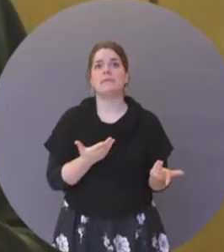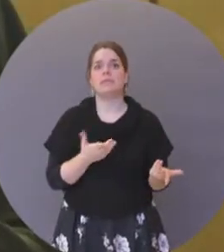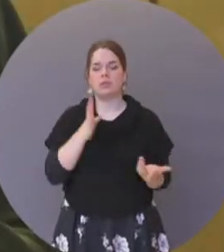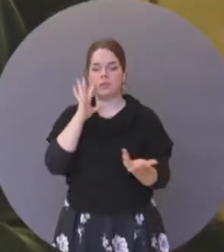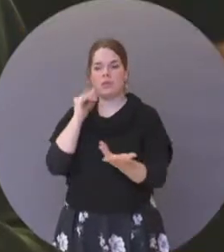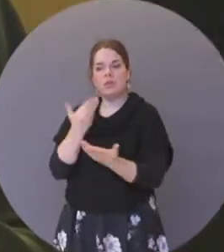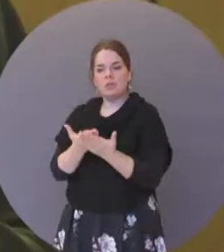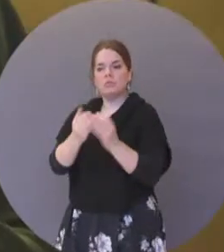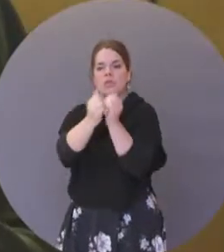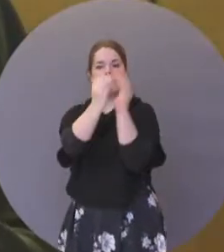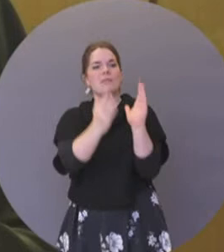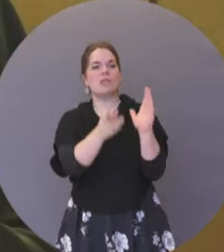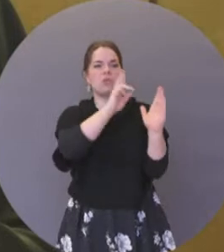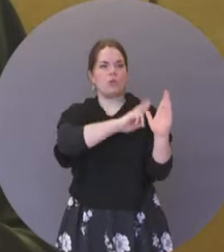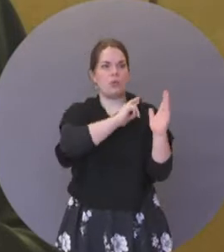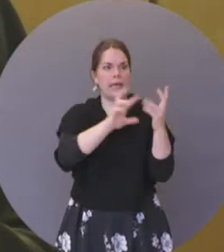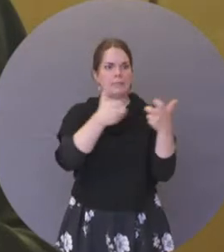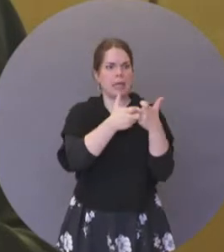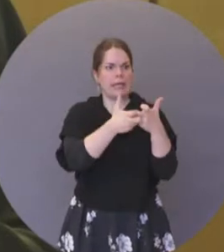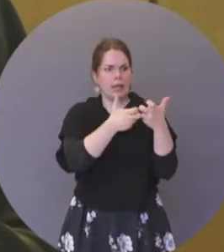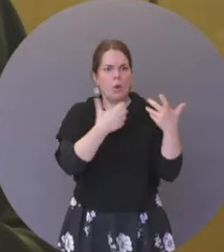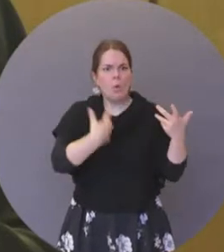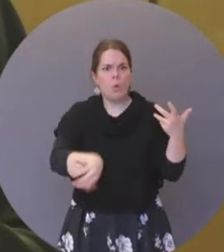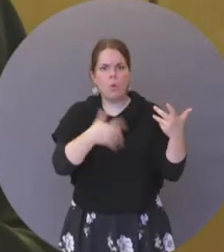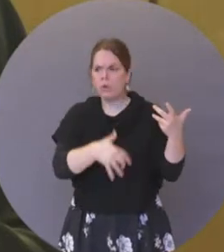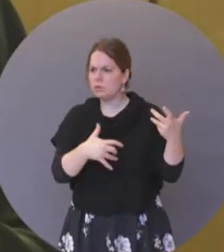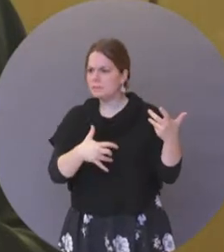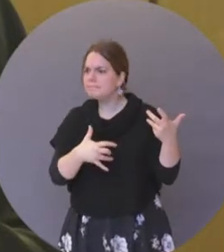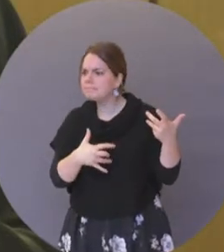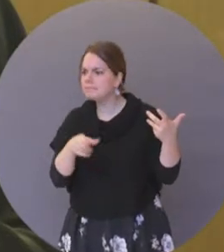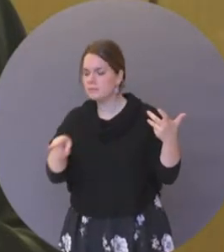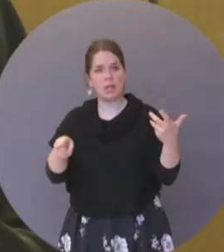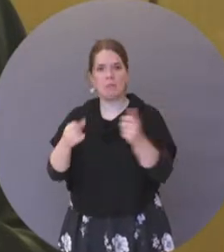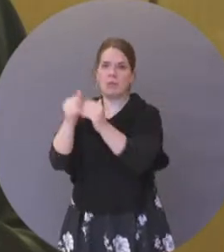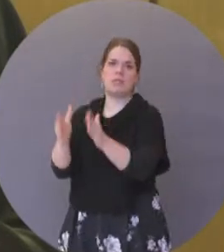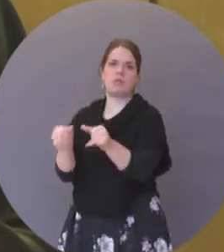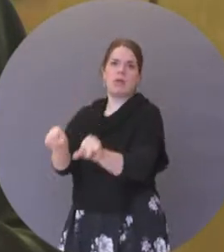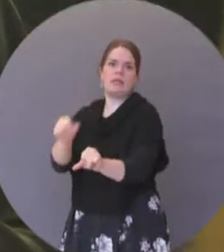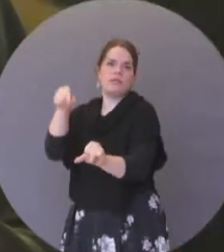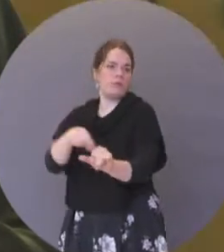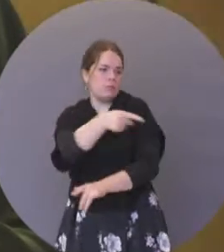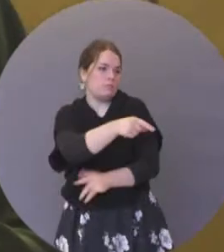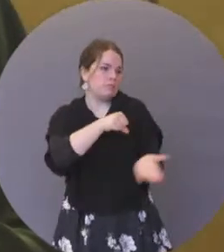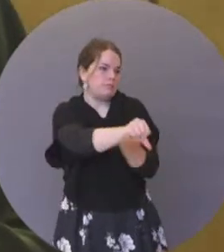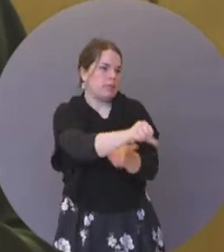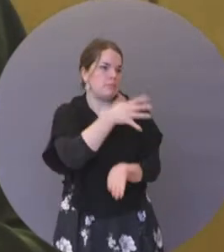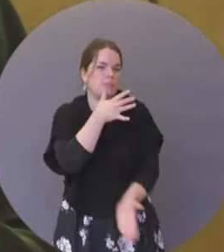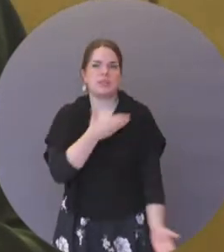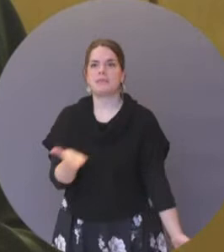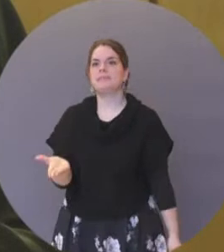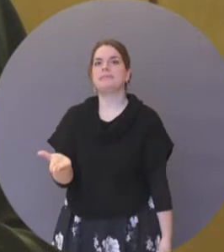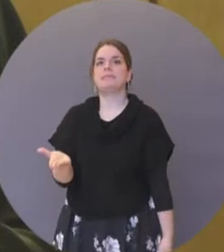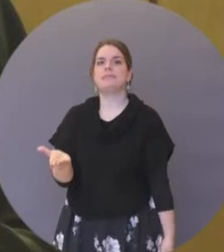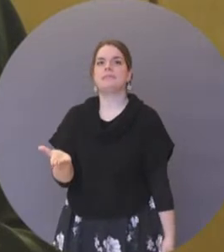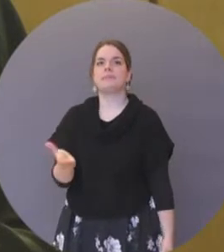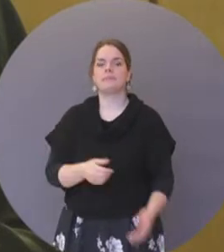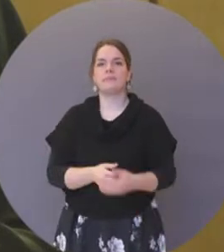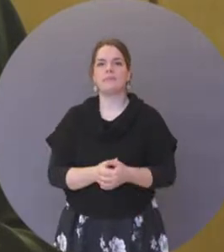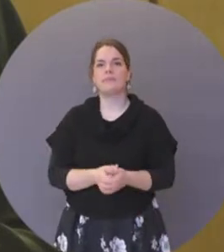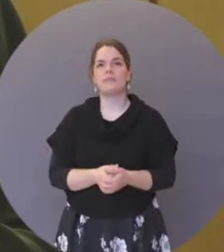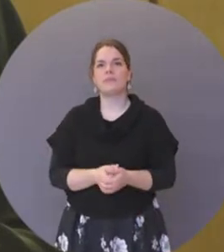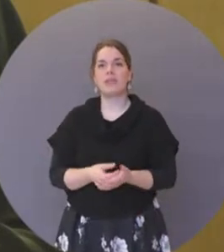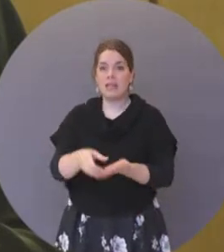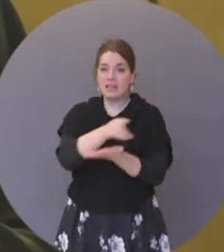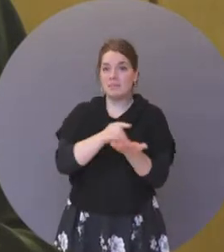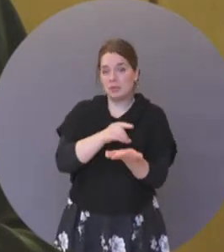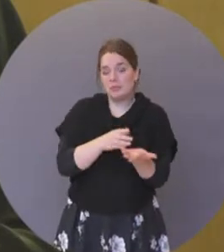de nombreux habitants à privilégier de manière contrainte le maintien à domicile le débarquement on le sait c'est l'acteur